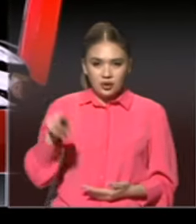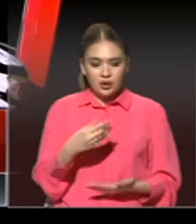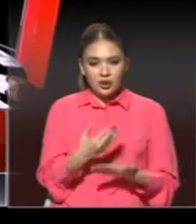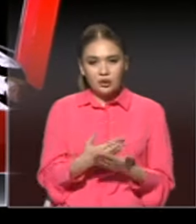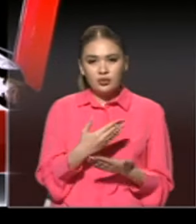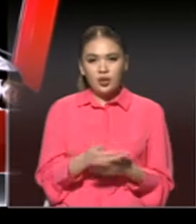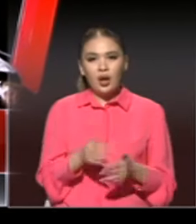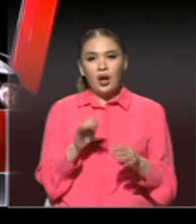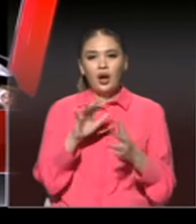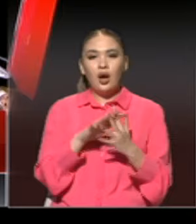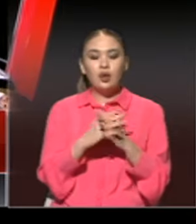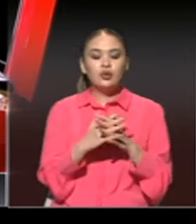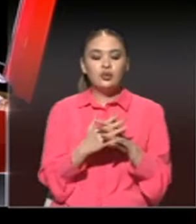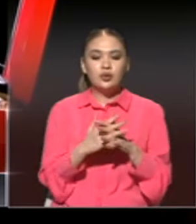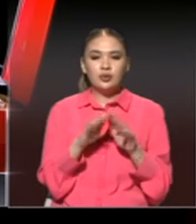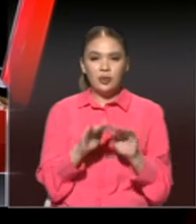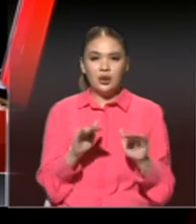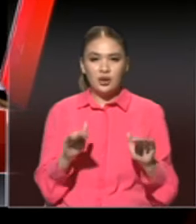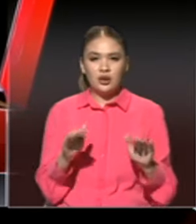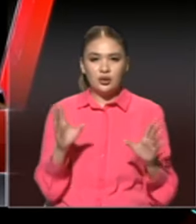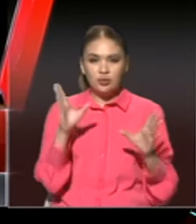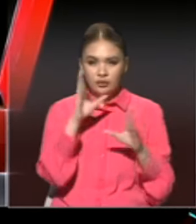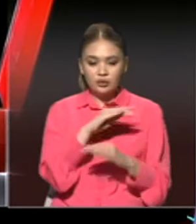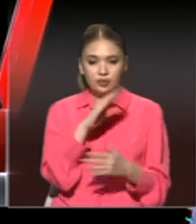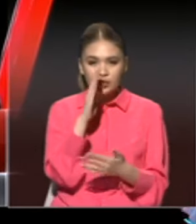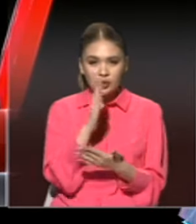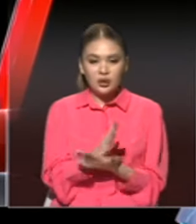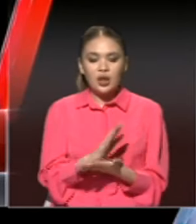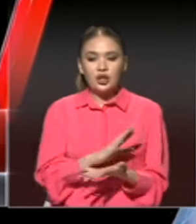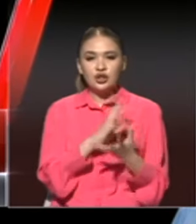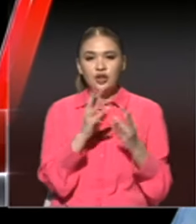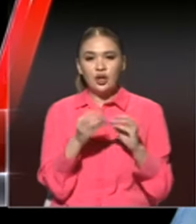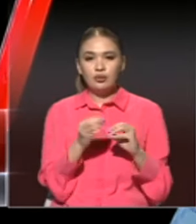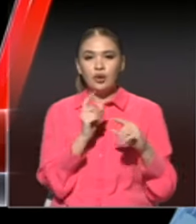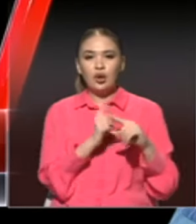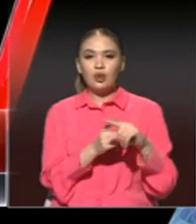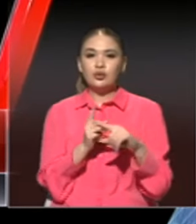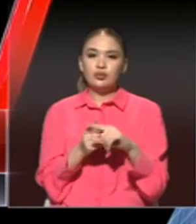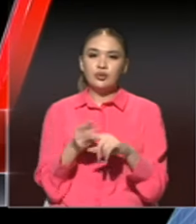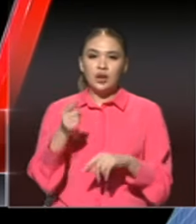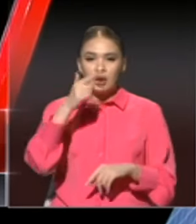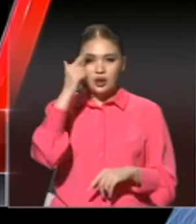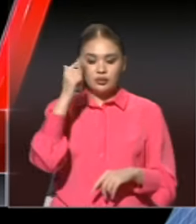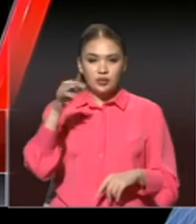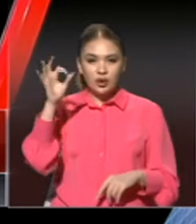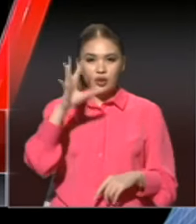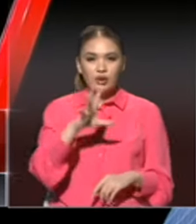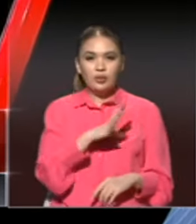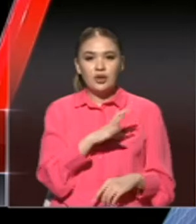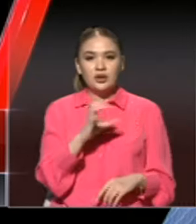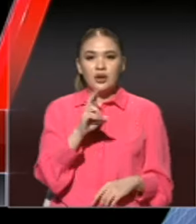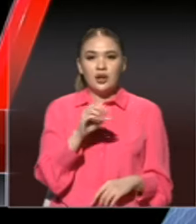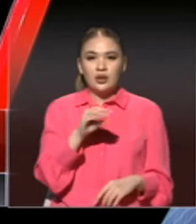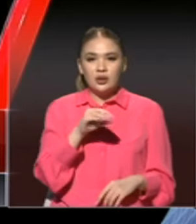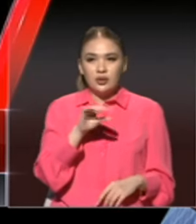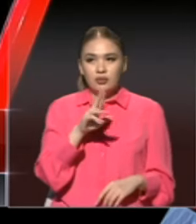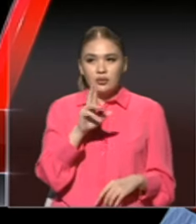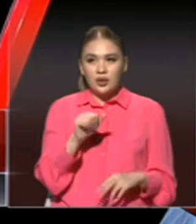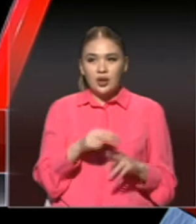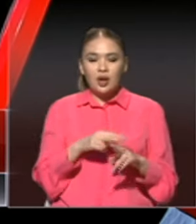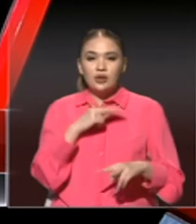балаларында осындай мүмкіндік бар ма? Жалпы негізі қосымша білім дегенде, қосымша білім дегеннің өзіне өте скептикалық тұрғыда аса